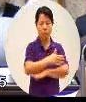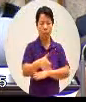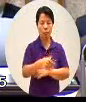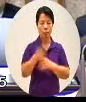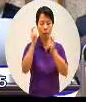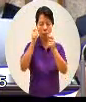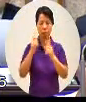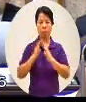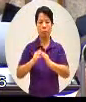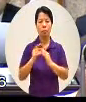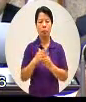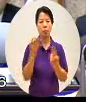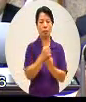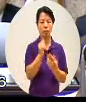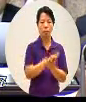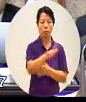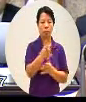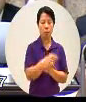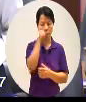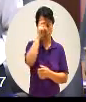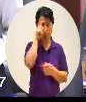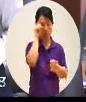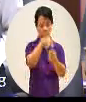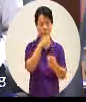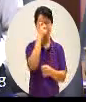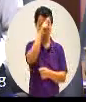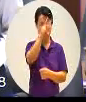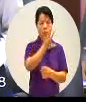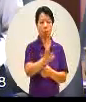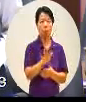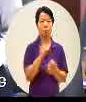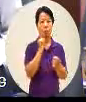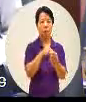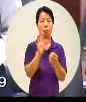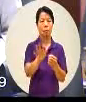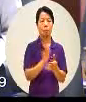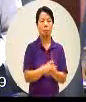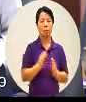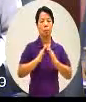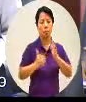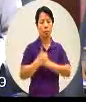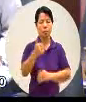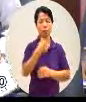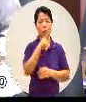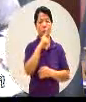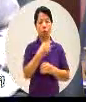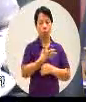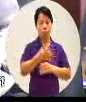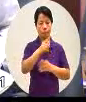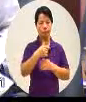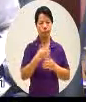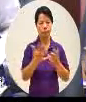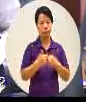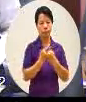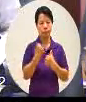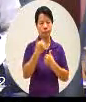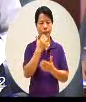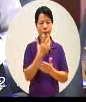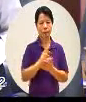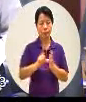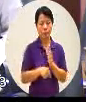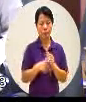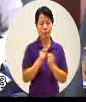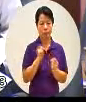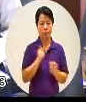雄市合并，我期许我的未来，结果市长说叫我给他时间。结果时间越久我越来越失望，